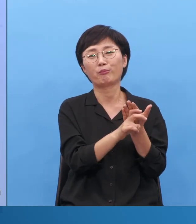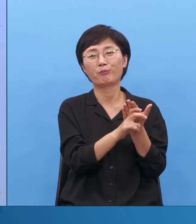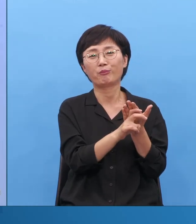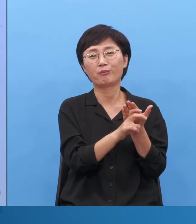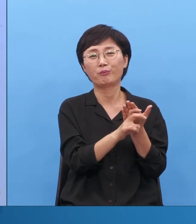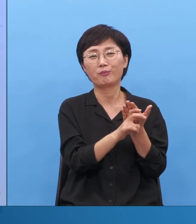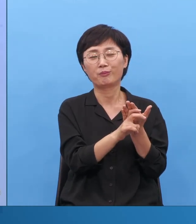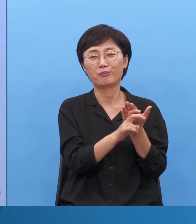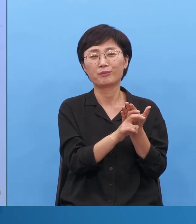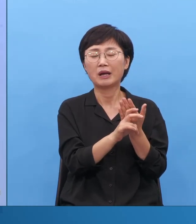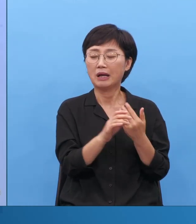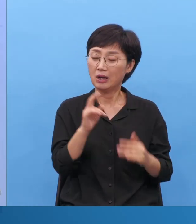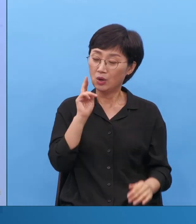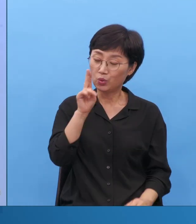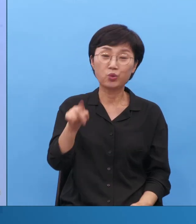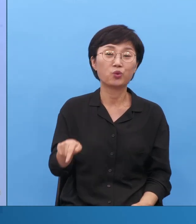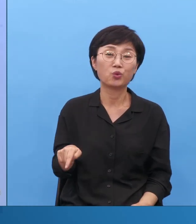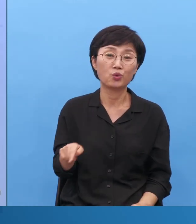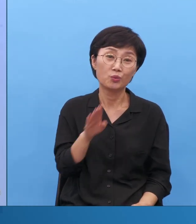예수님께서 나는